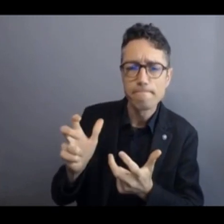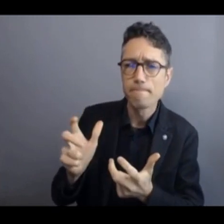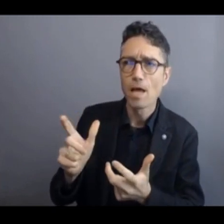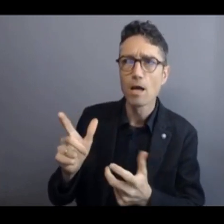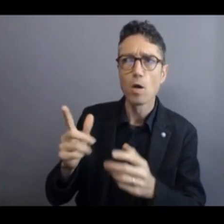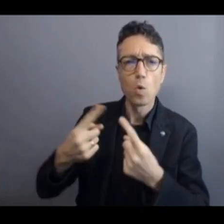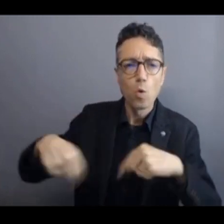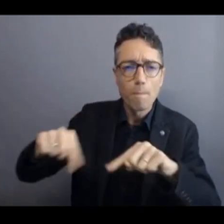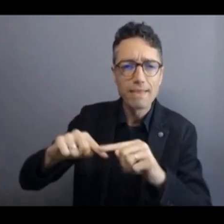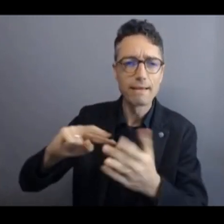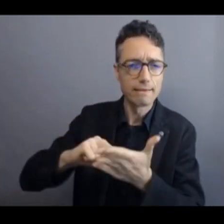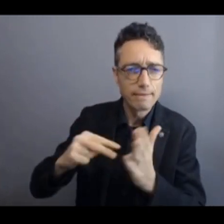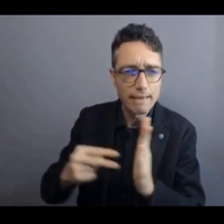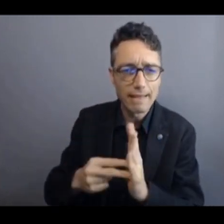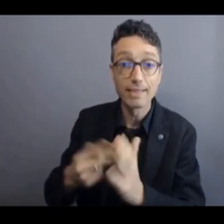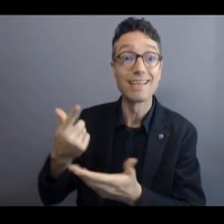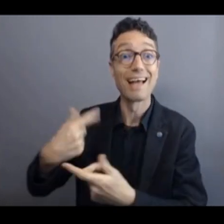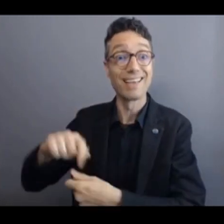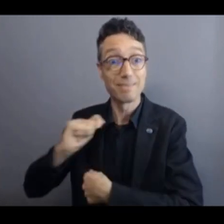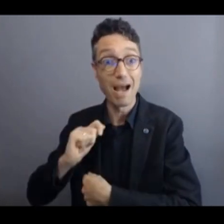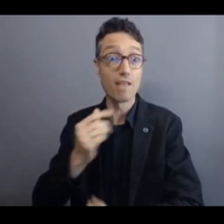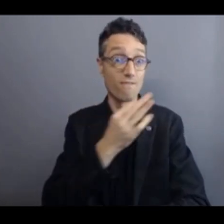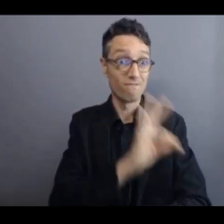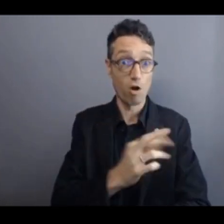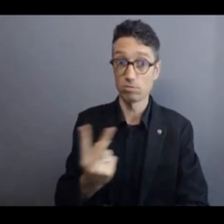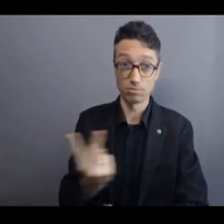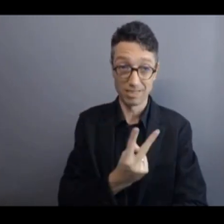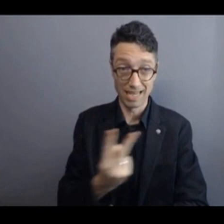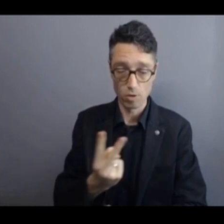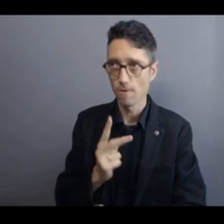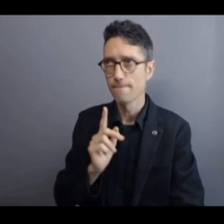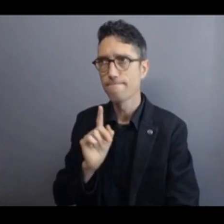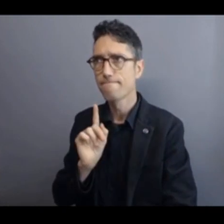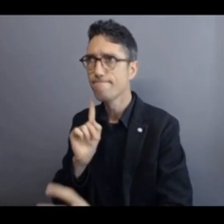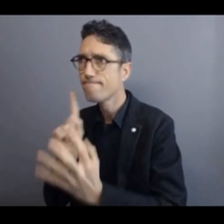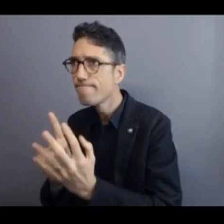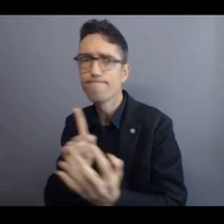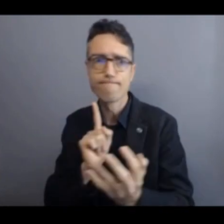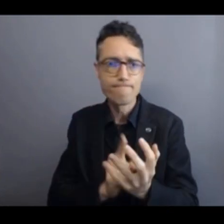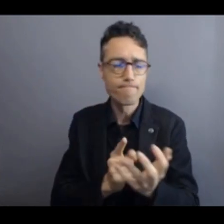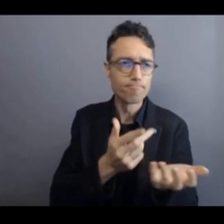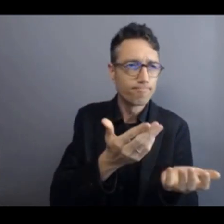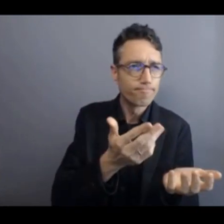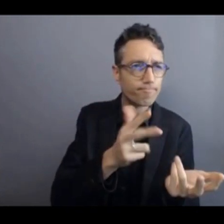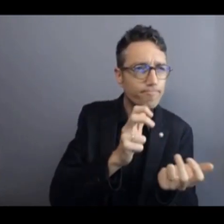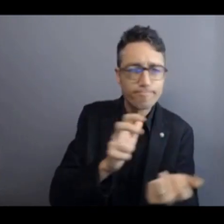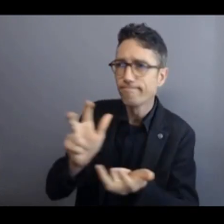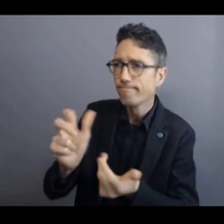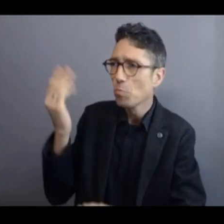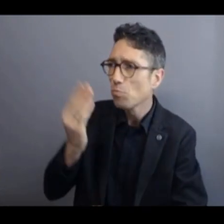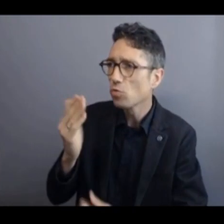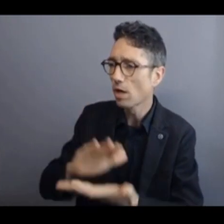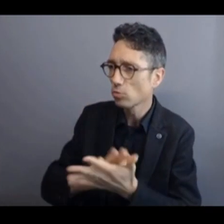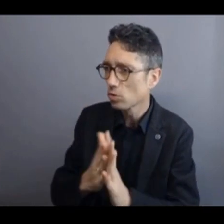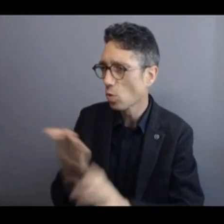techniques, aussi bien en Espagne qu'en France, pour écouter les besoins et les demandes des associations. On est